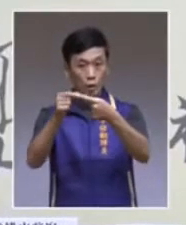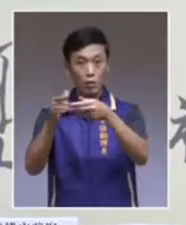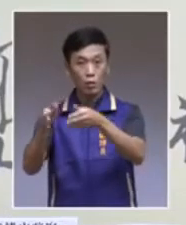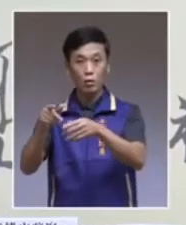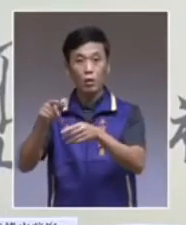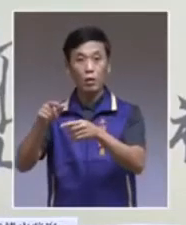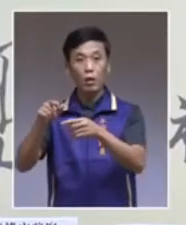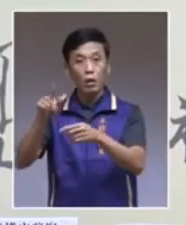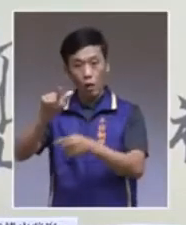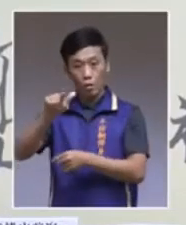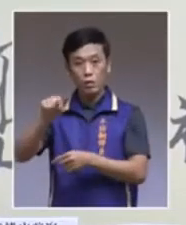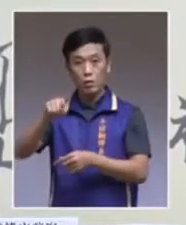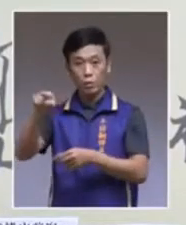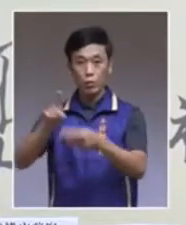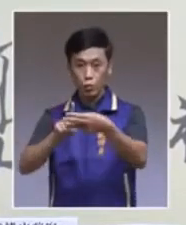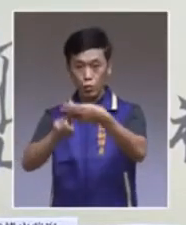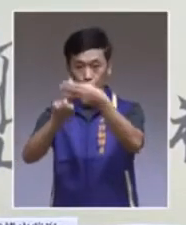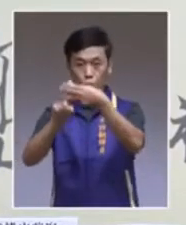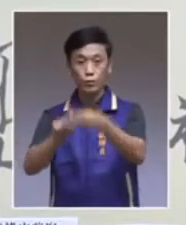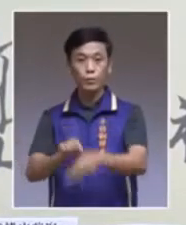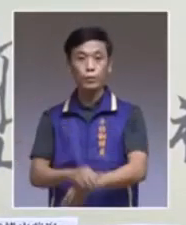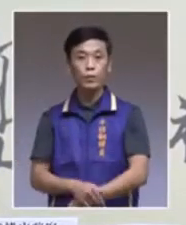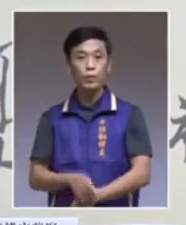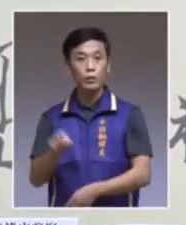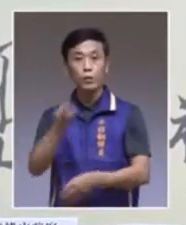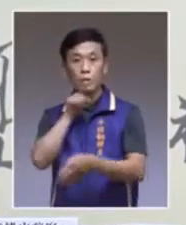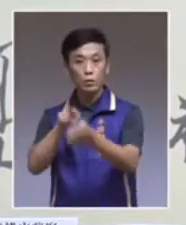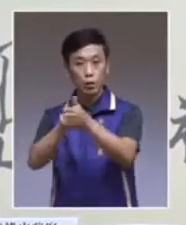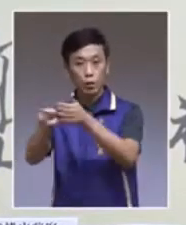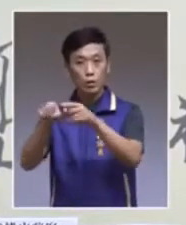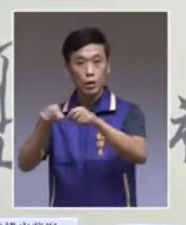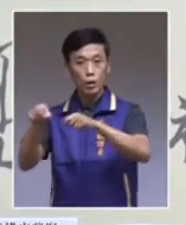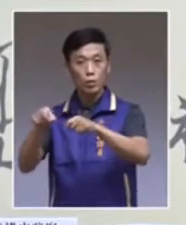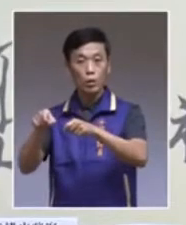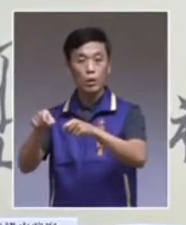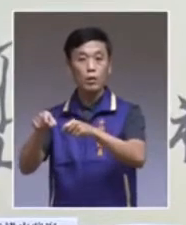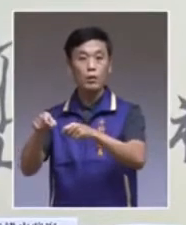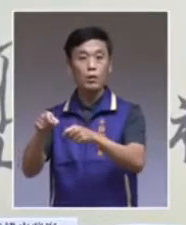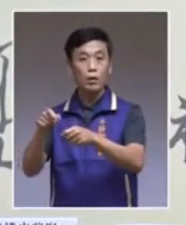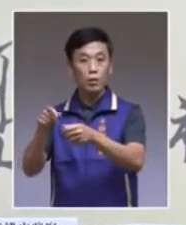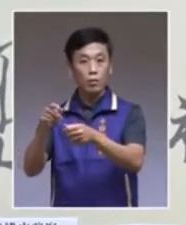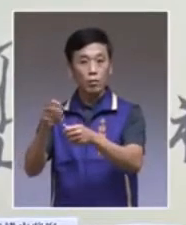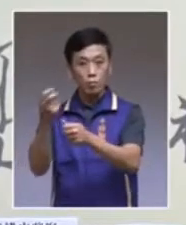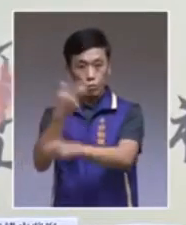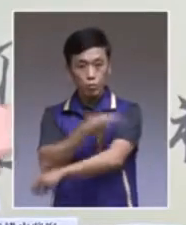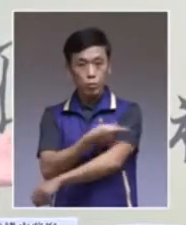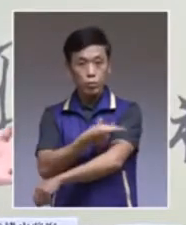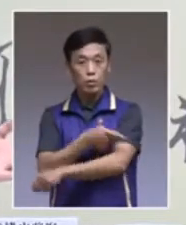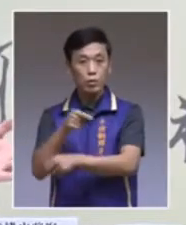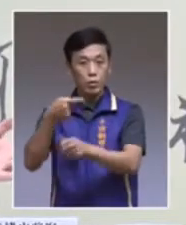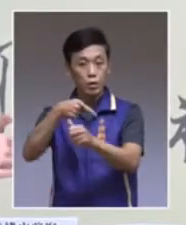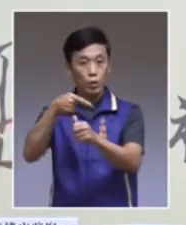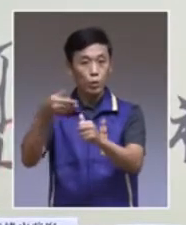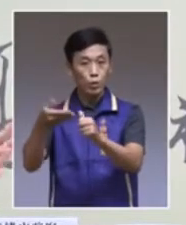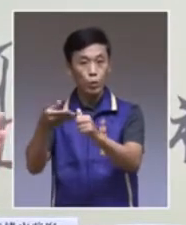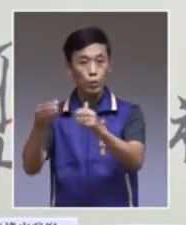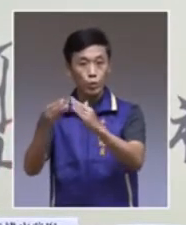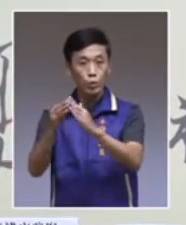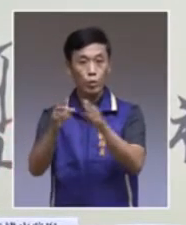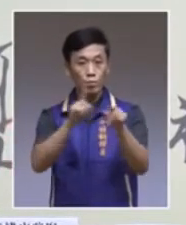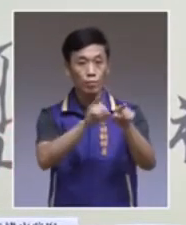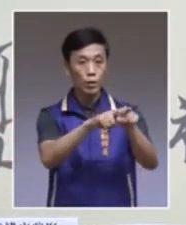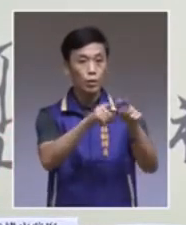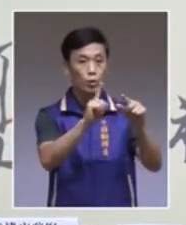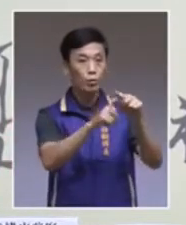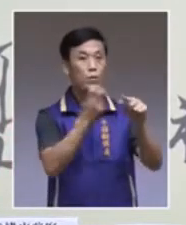员为主，这个是专案施打，那名册是由教育局根据学校中央的规定，